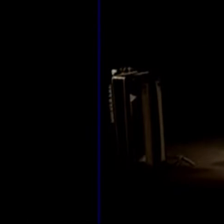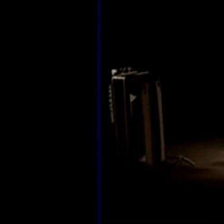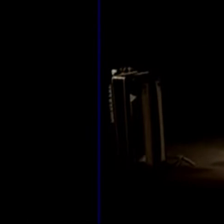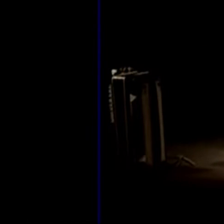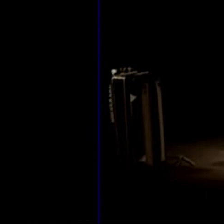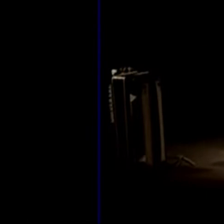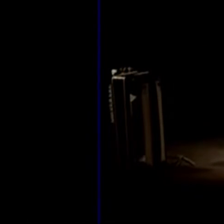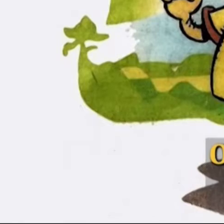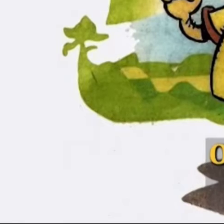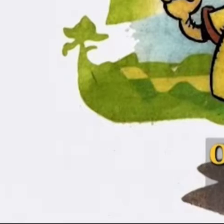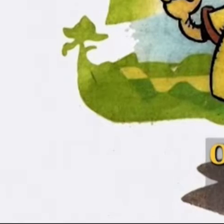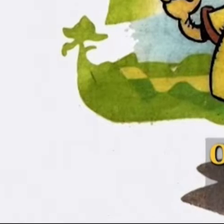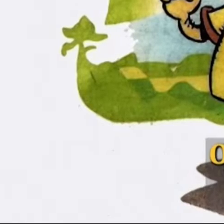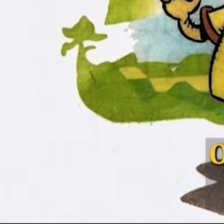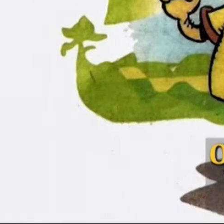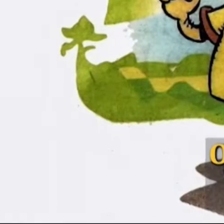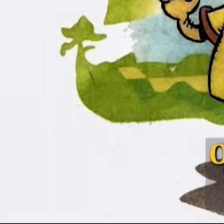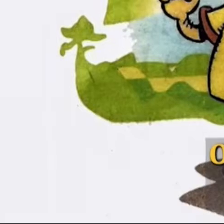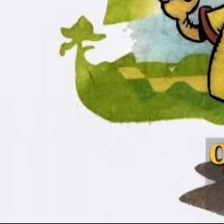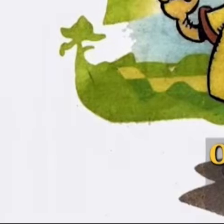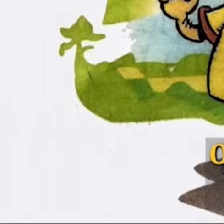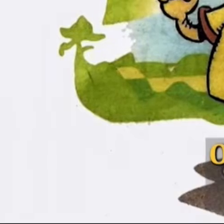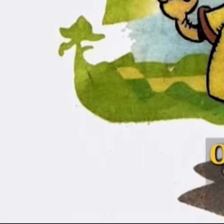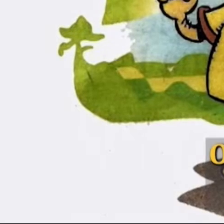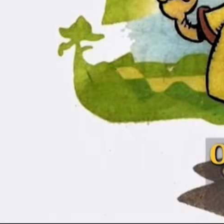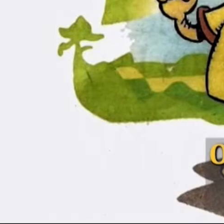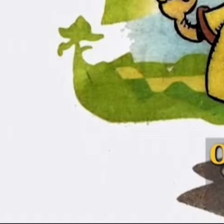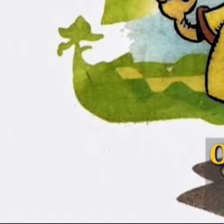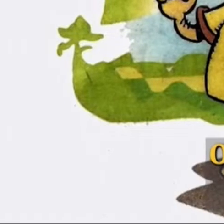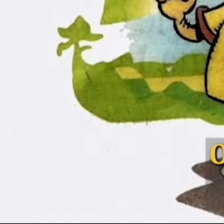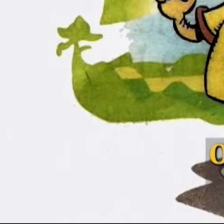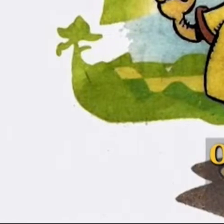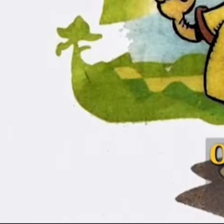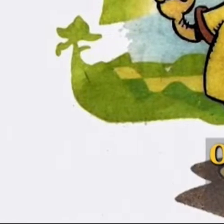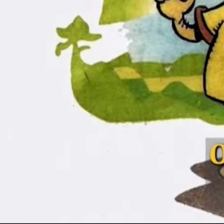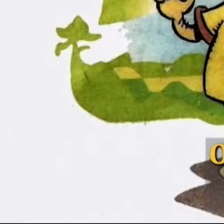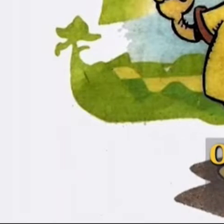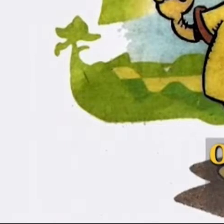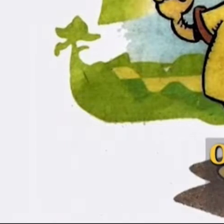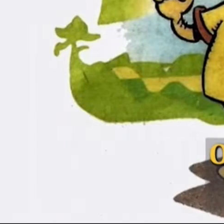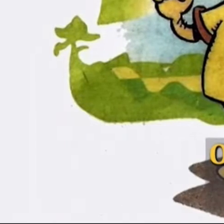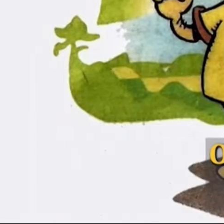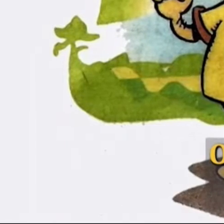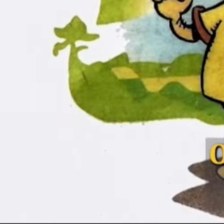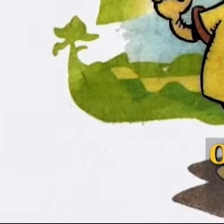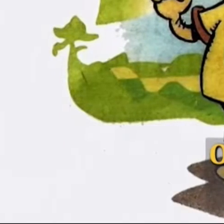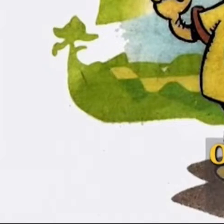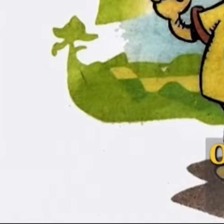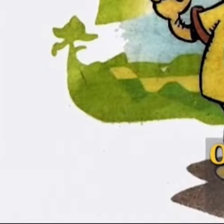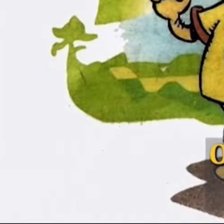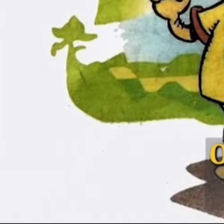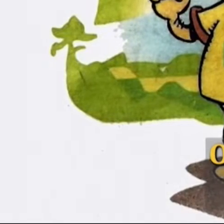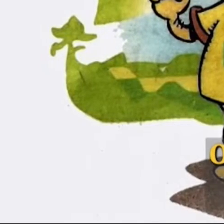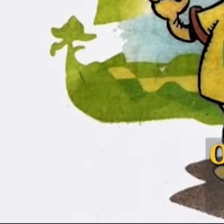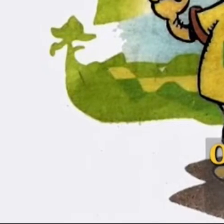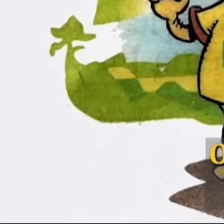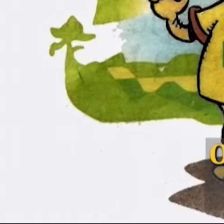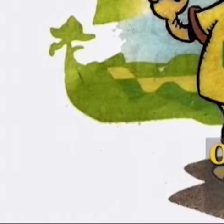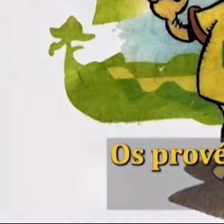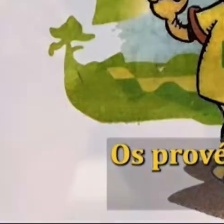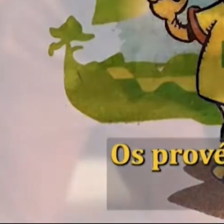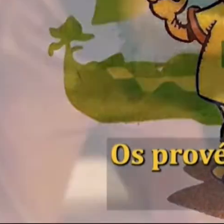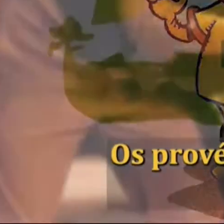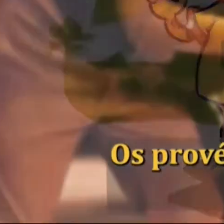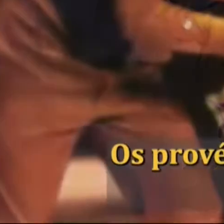lingua popolare. L'italiano è il che dà senso ai disegni, às charges, aos